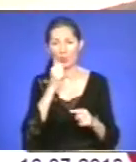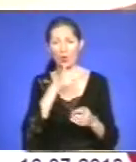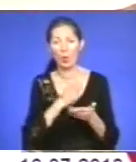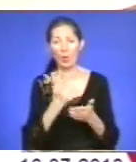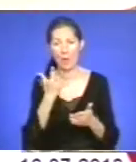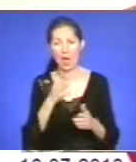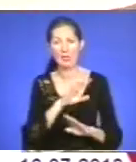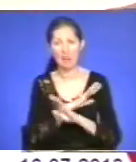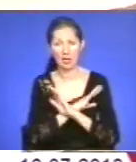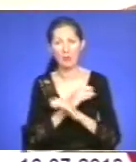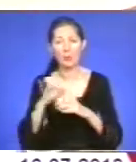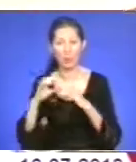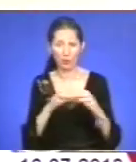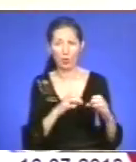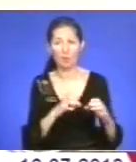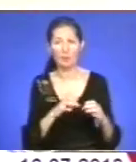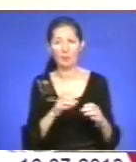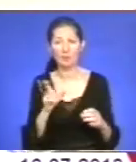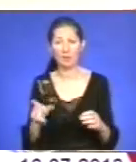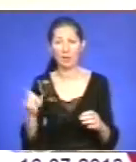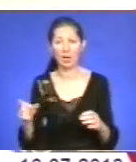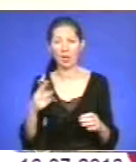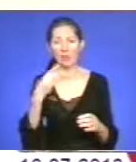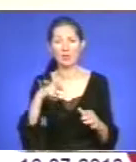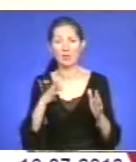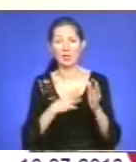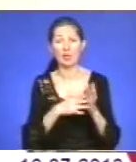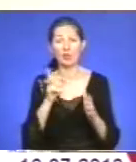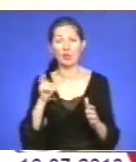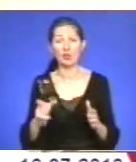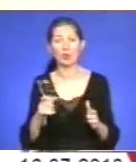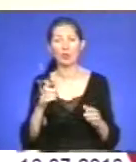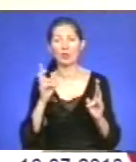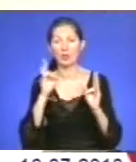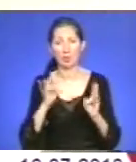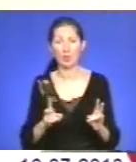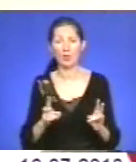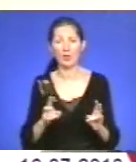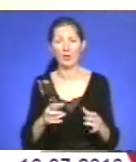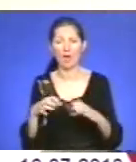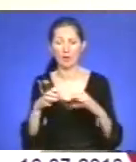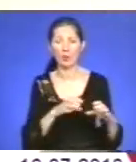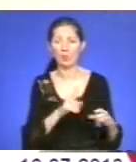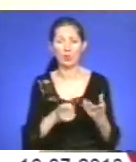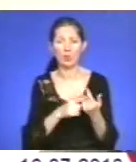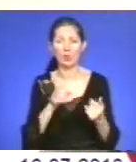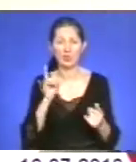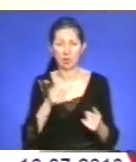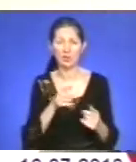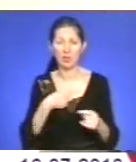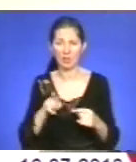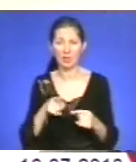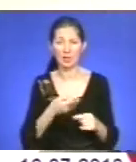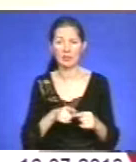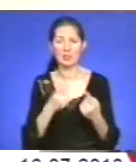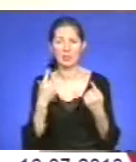автобусі і 29 чоловік травмованих в автобусах, не рахуючи ще там таксі і інші. Це